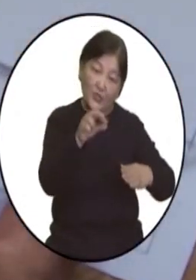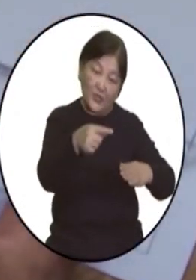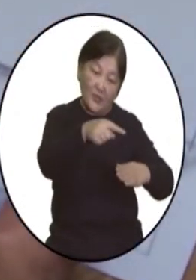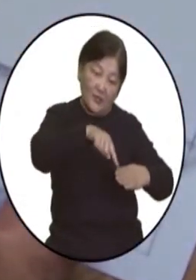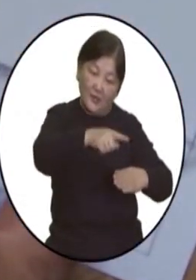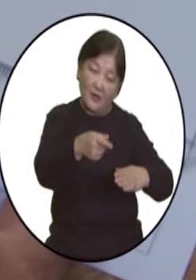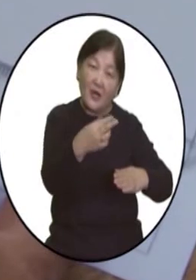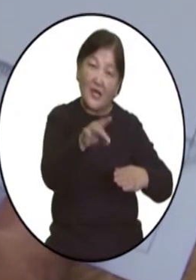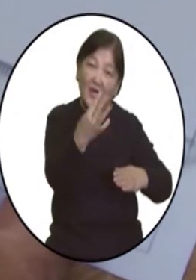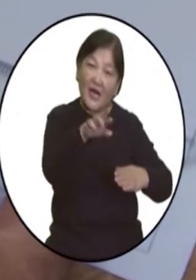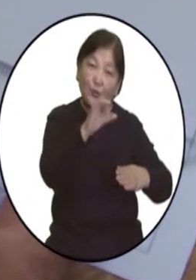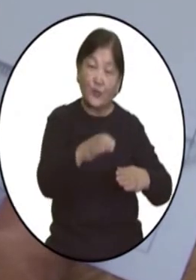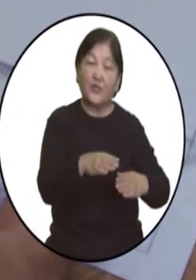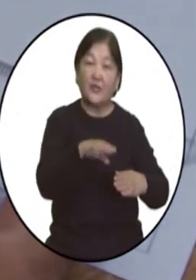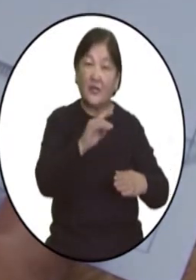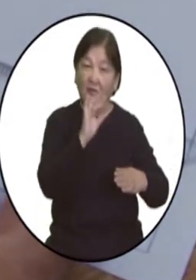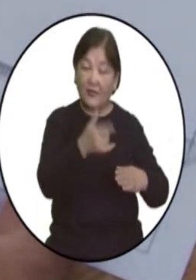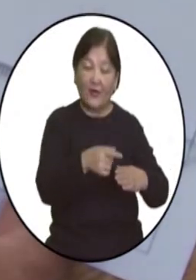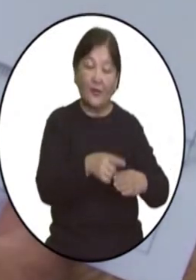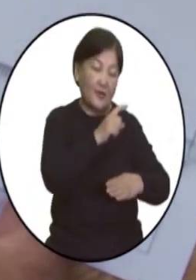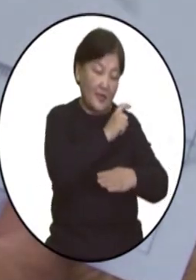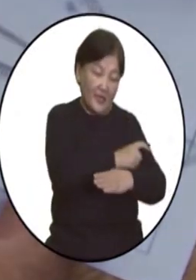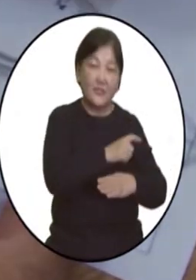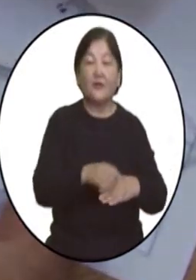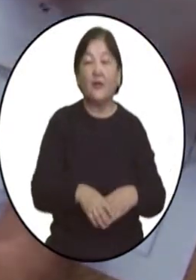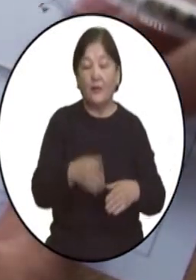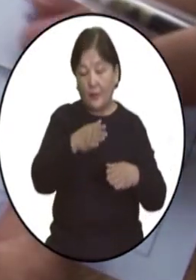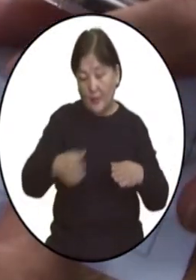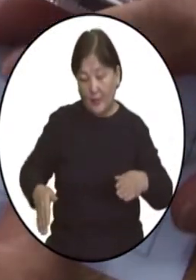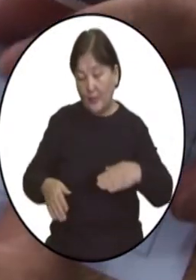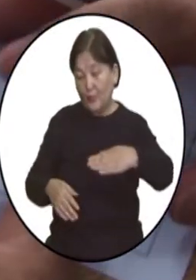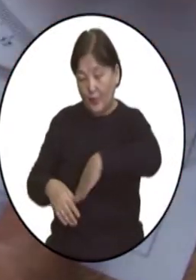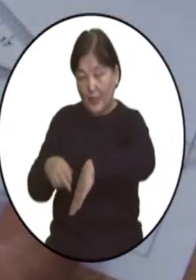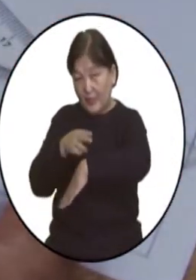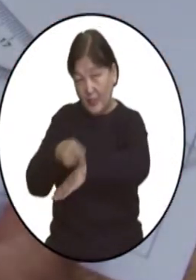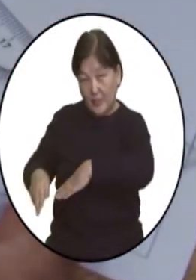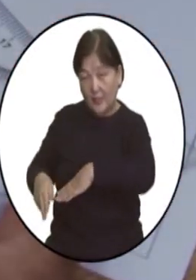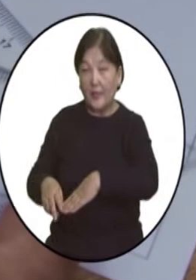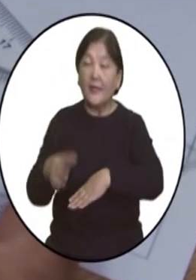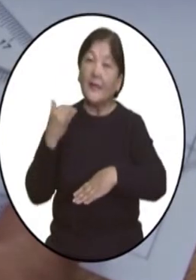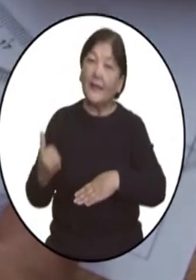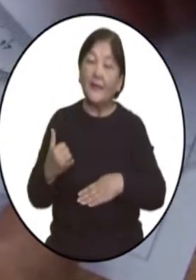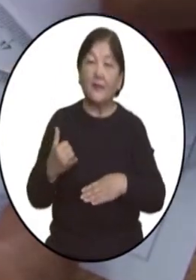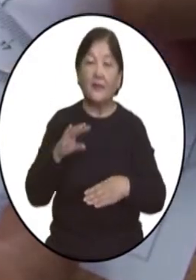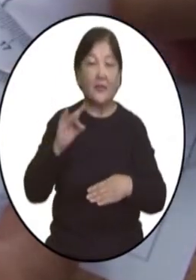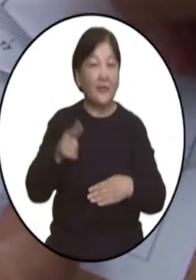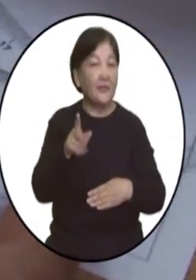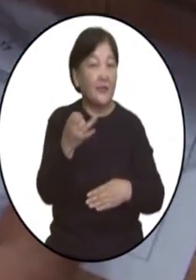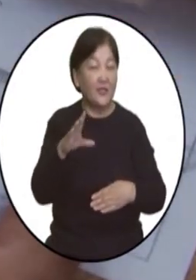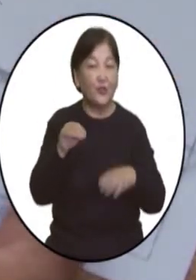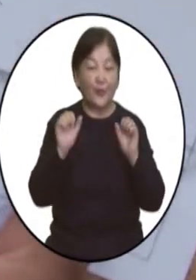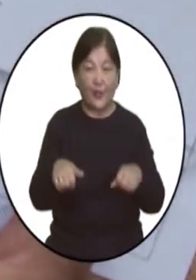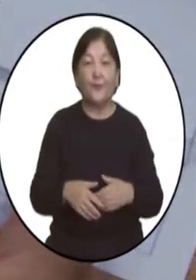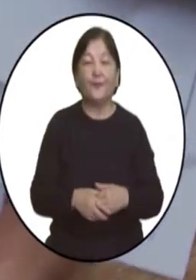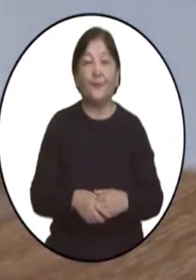ашиглаад X тэнхлэг. Мөн баруун гарт дэсээгээ бүтээн эргүүлээд Y тэнхлэгүүдийг тус тус